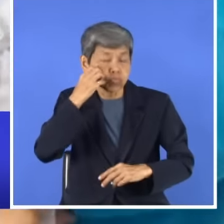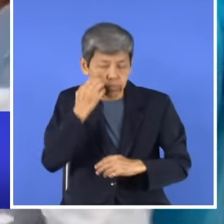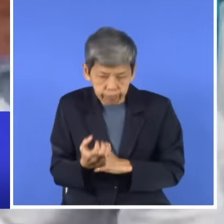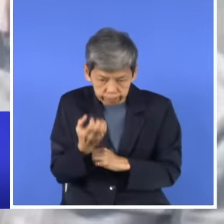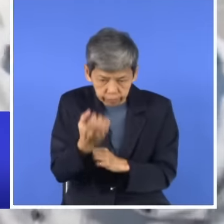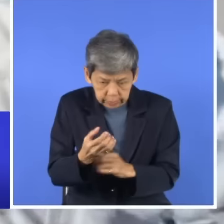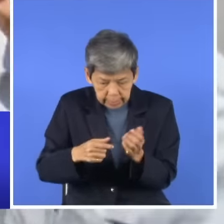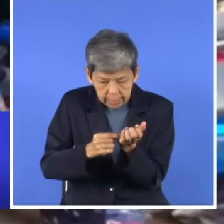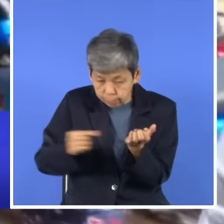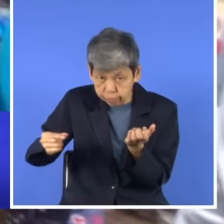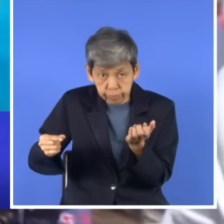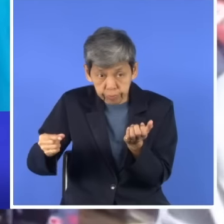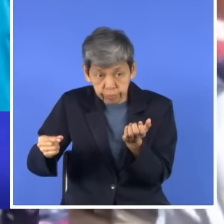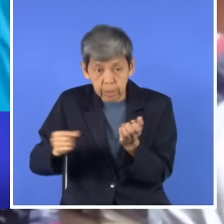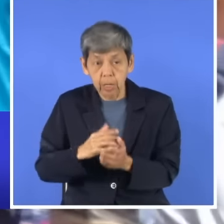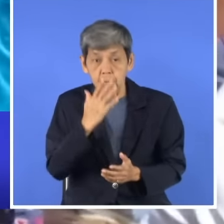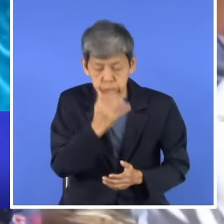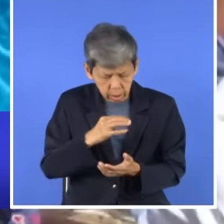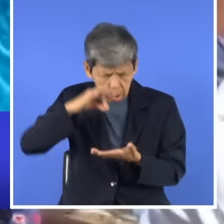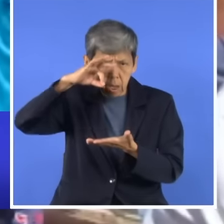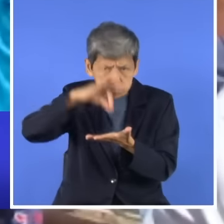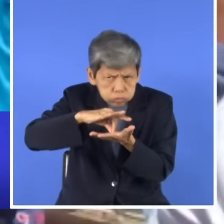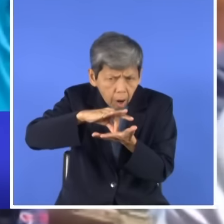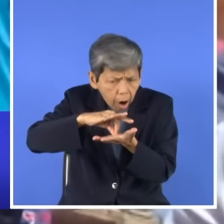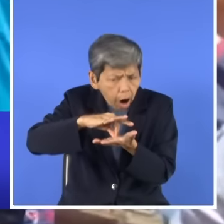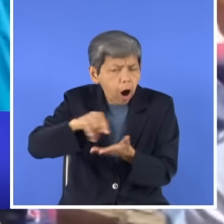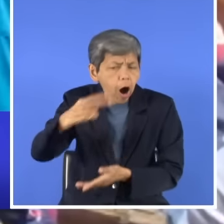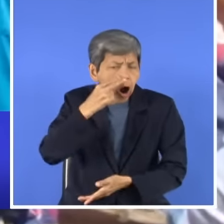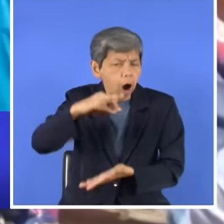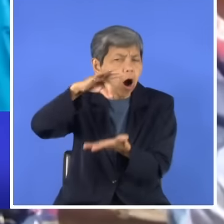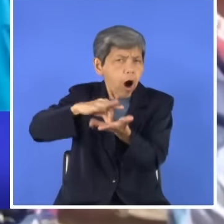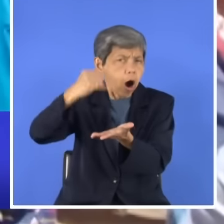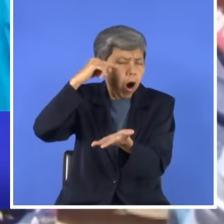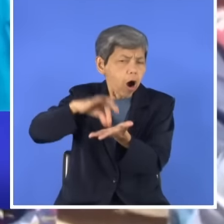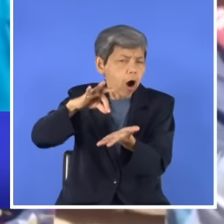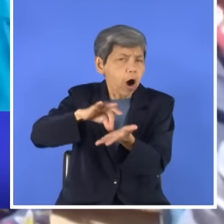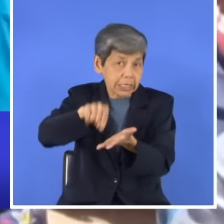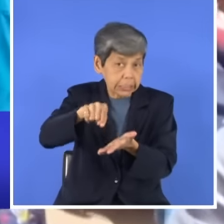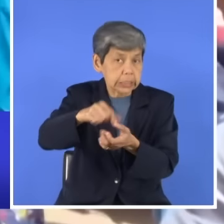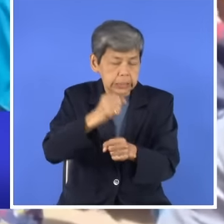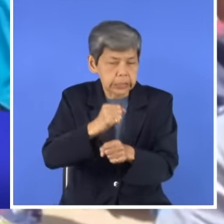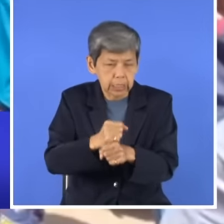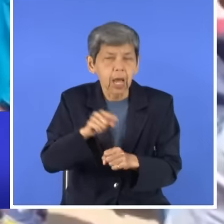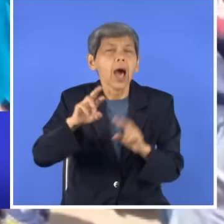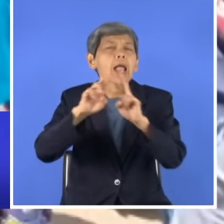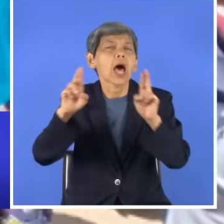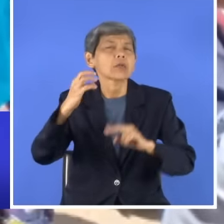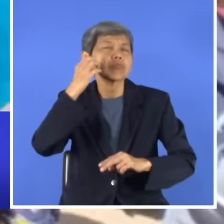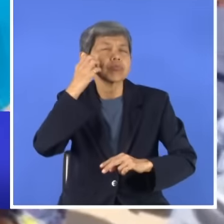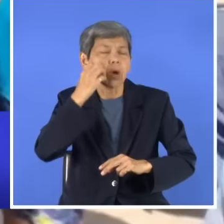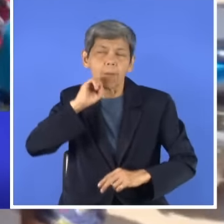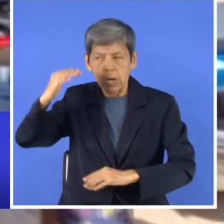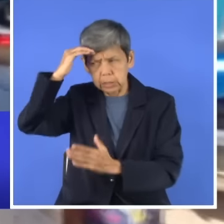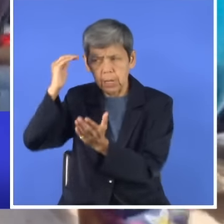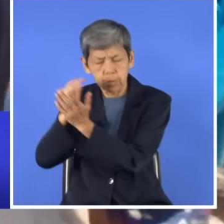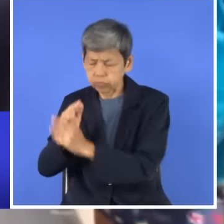ไปเอาซิมการ์ดออกแต่ว่าผู้เสียหายได้เช็คสัญญาณแล้วก็ไปพบพิกัดว่าผู้ต้องหาเนี่ยนะครับเนี่ยมาอยู่ที่ร้านโทรศัพท์ก็เลยแจ้งตำรว